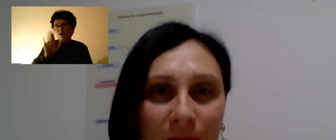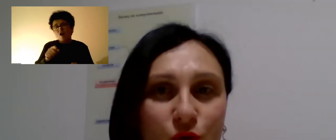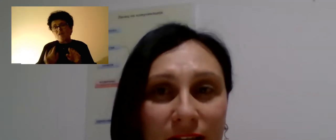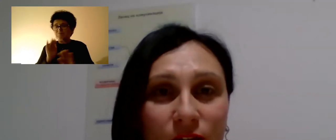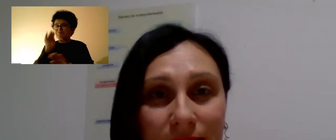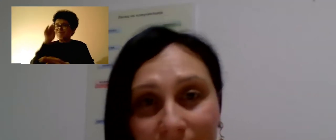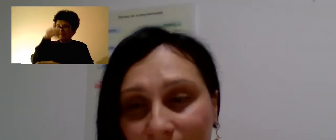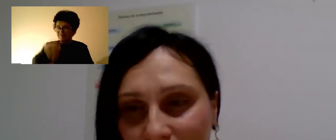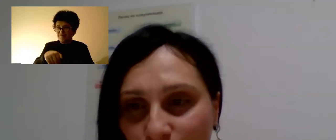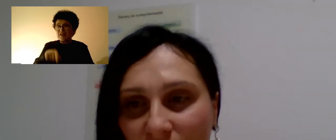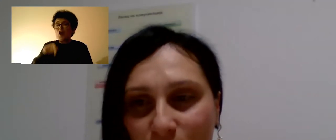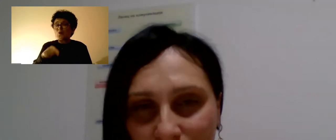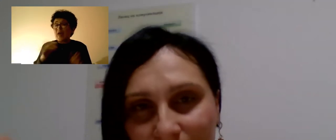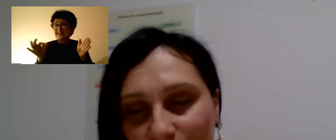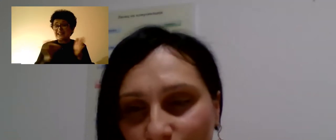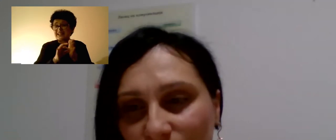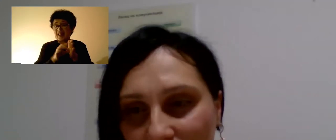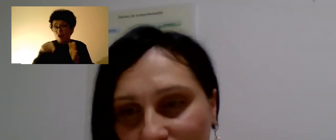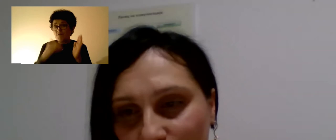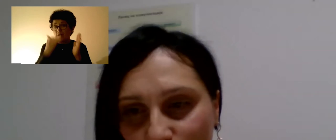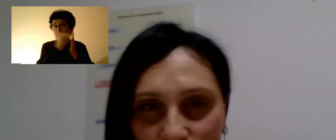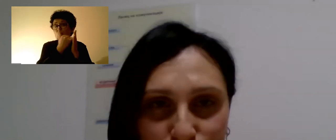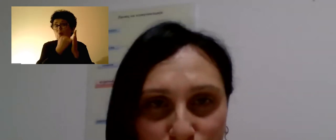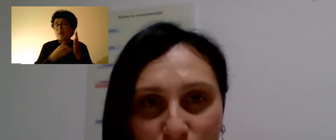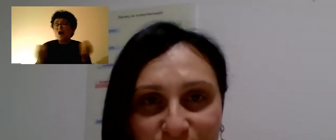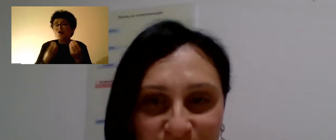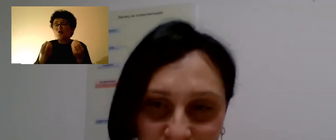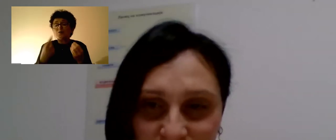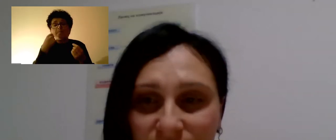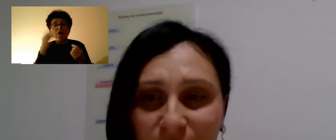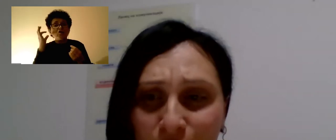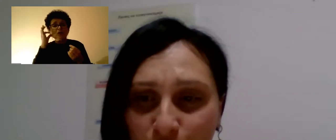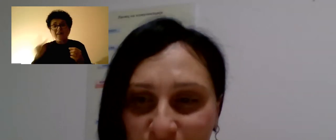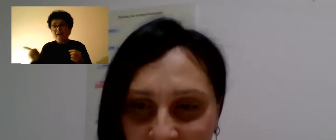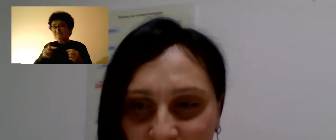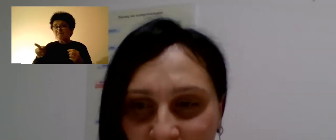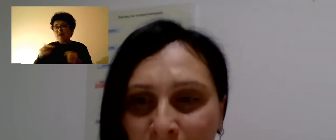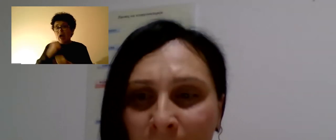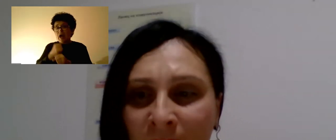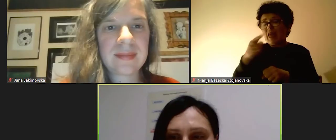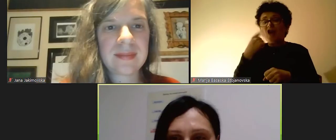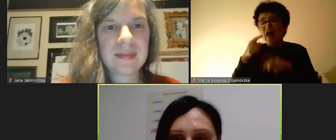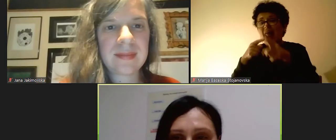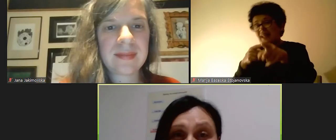И тоа е едно од целите, нели, на оваа програма, зашто сме маќско и женско во воја третман.